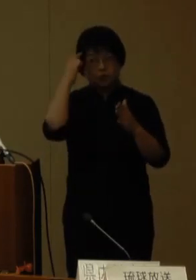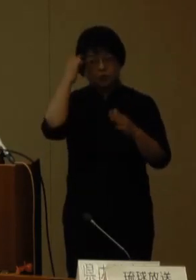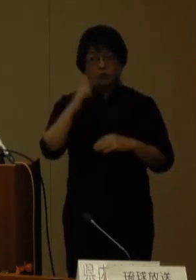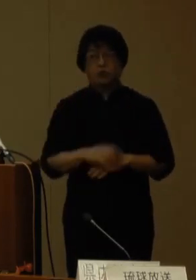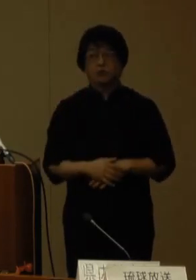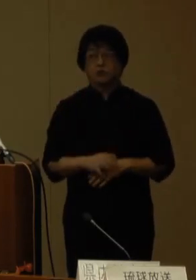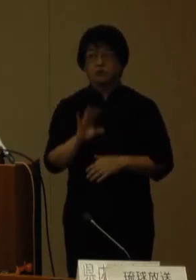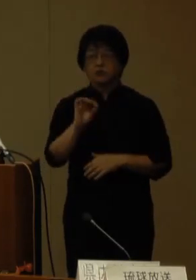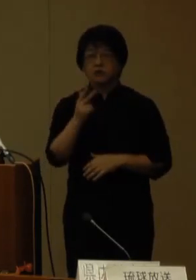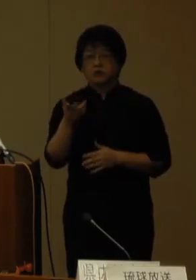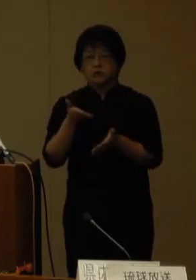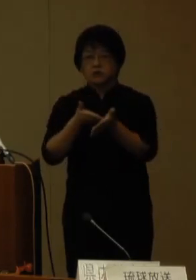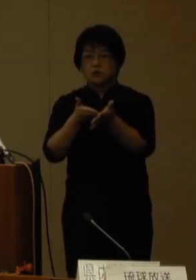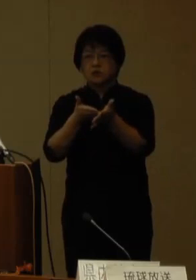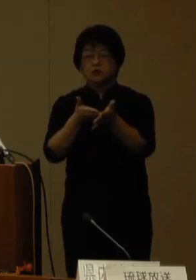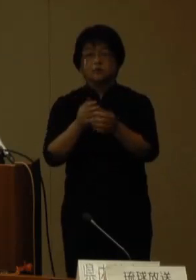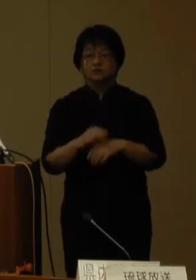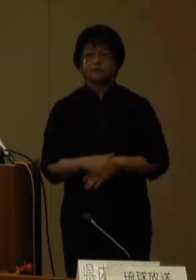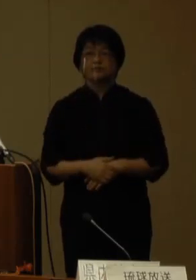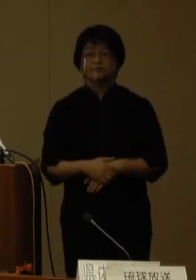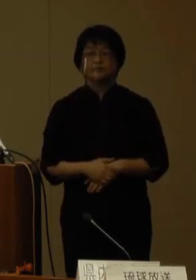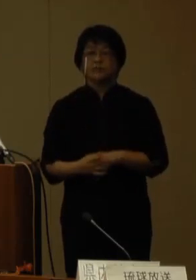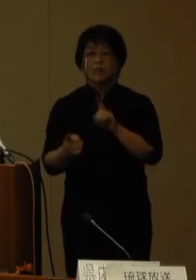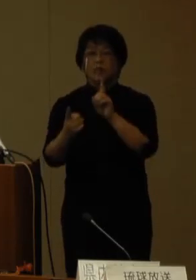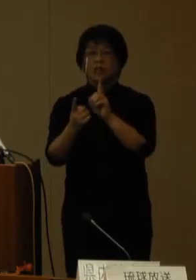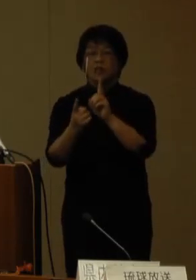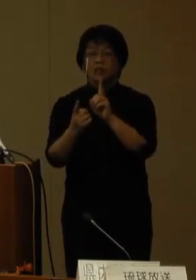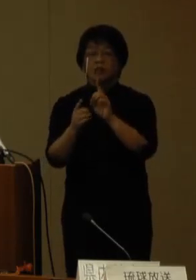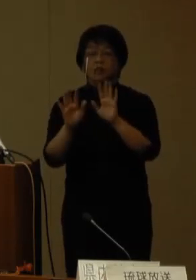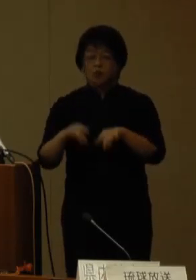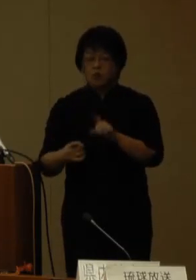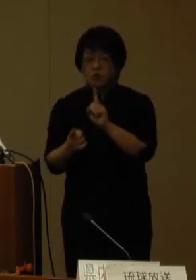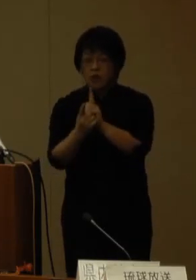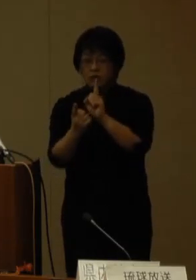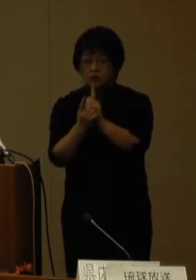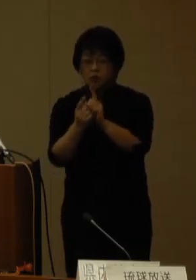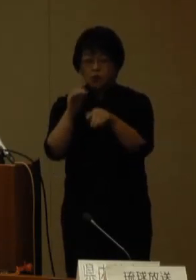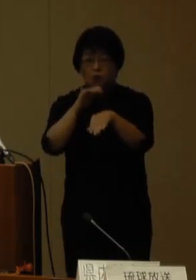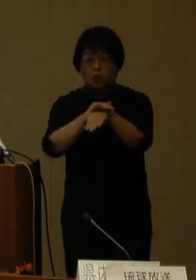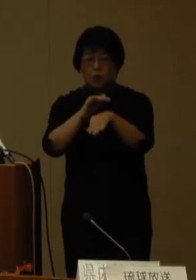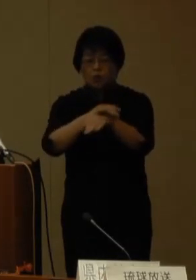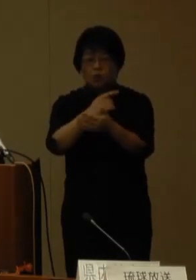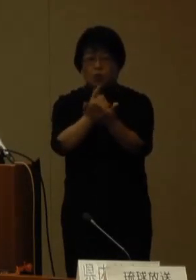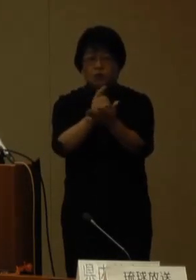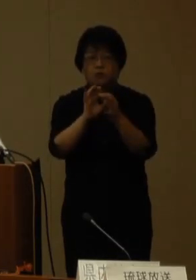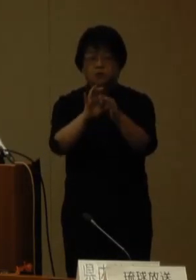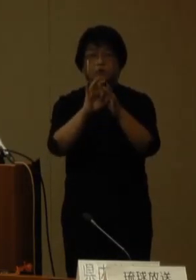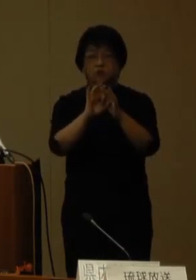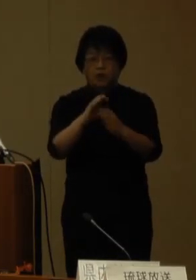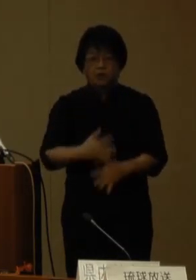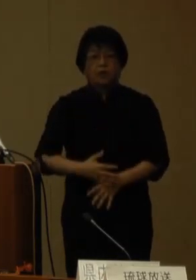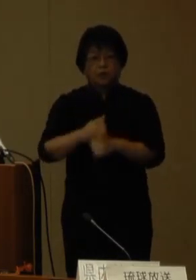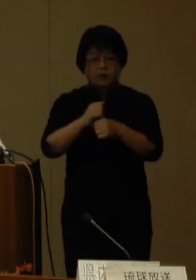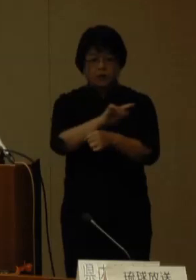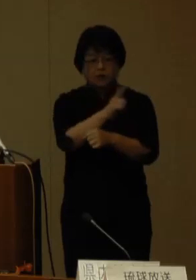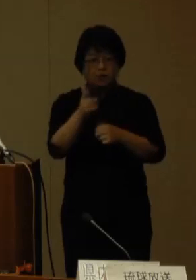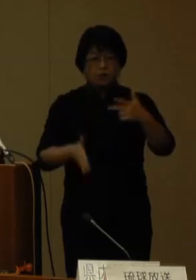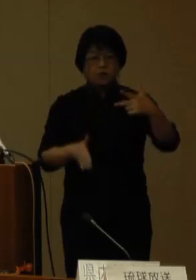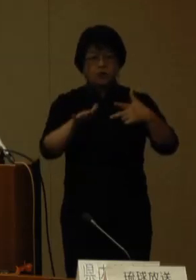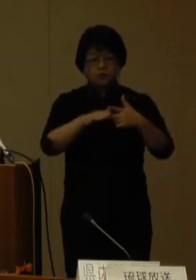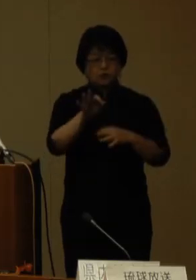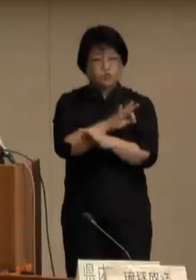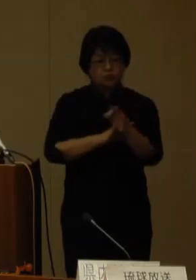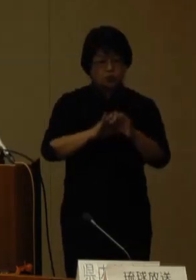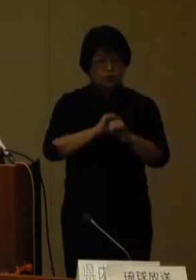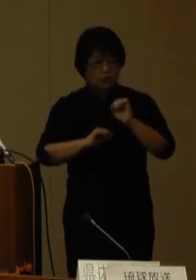対処方針に今日対策本部会議でこのように大まかな対処方針をまとめて、それ以外のさまざまな施設の運用